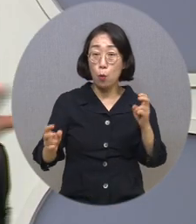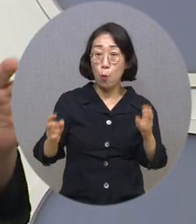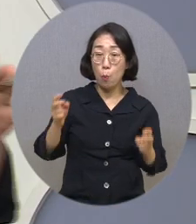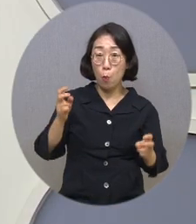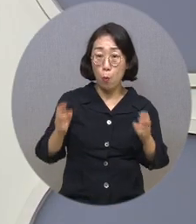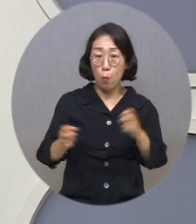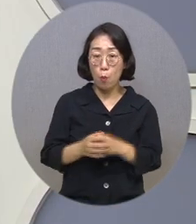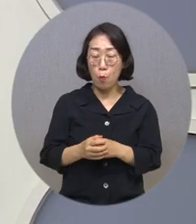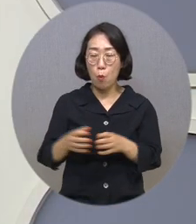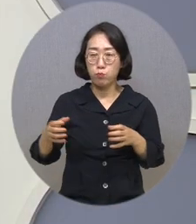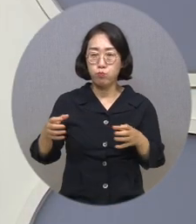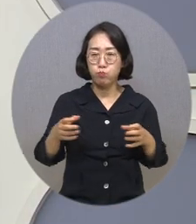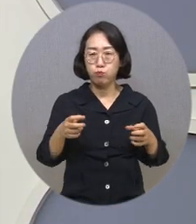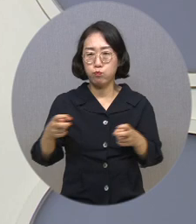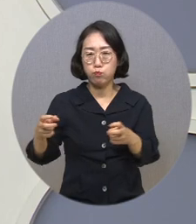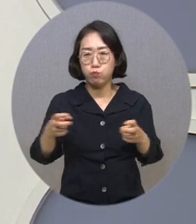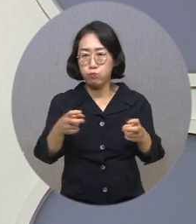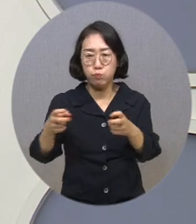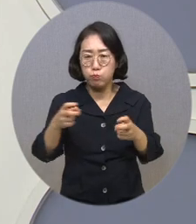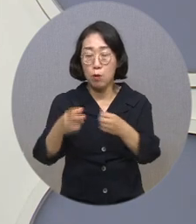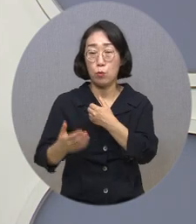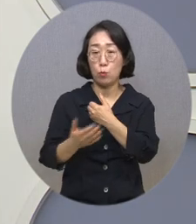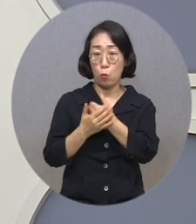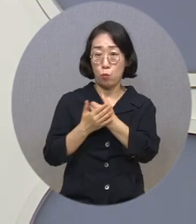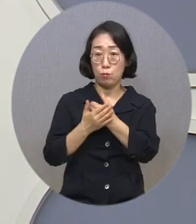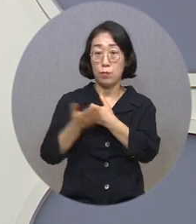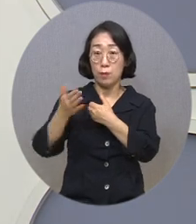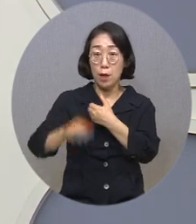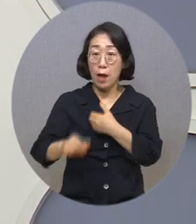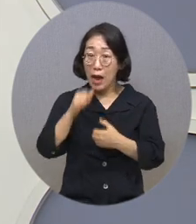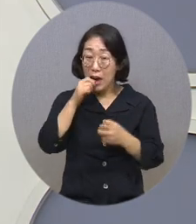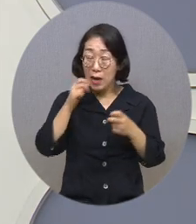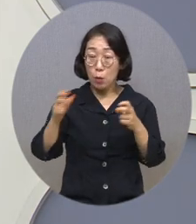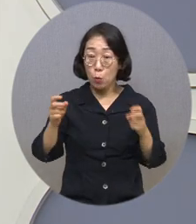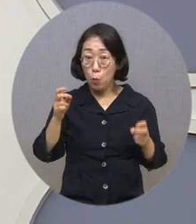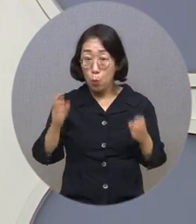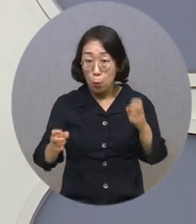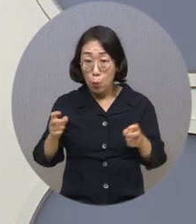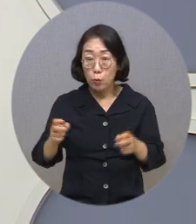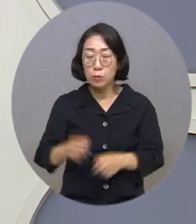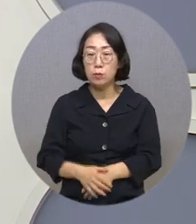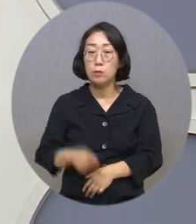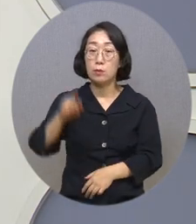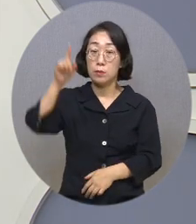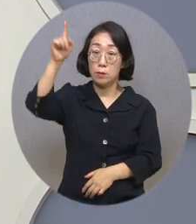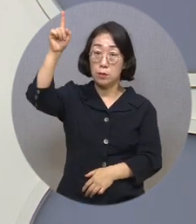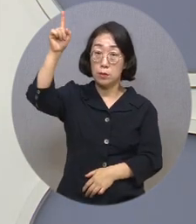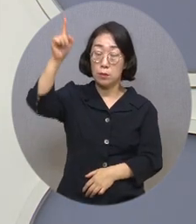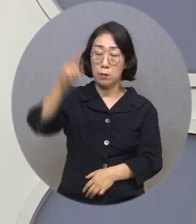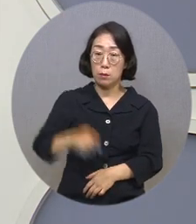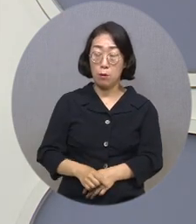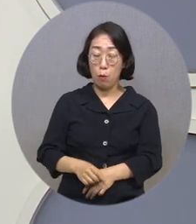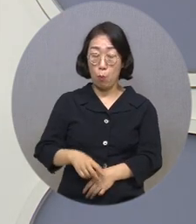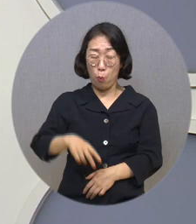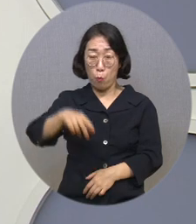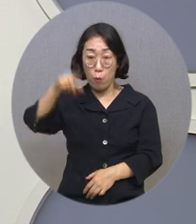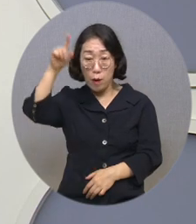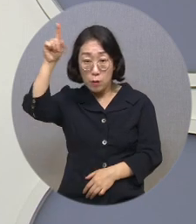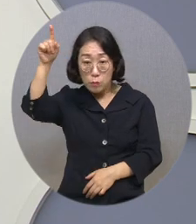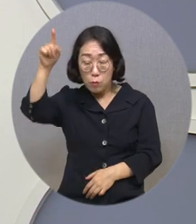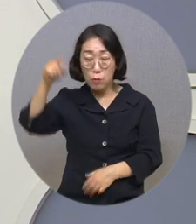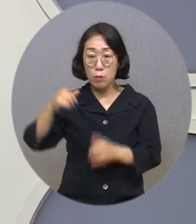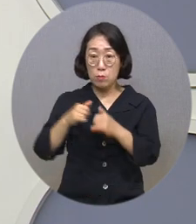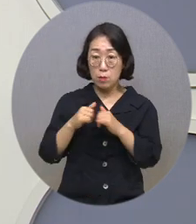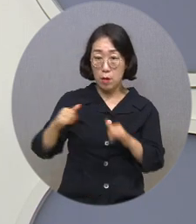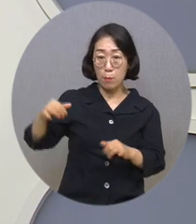도와주고 뭐 옆에 보조해 주는 건데 이제 로봇 자체가 우주에서 인간과 같이 역할을 할 수 있는 시대가 온다는 겁니다. 이제.